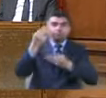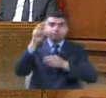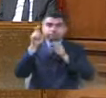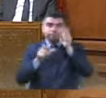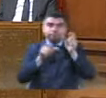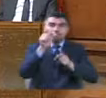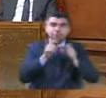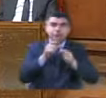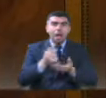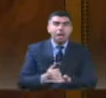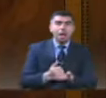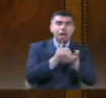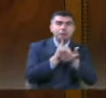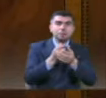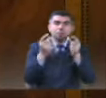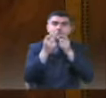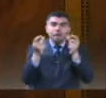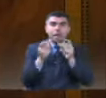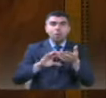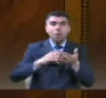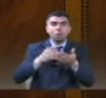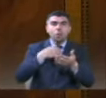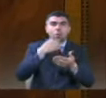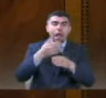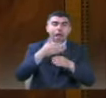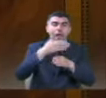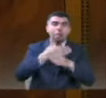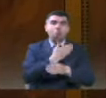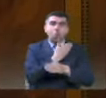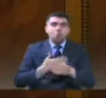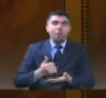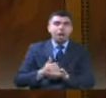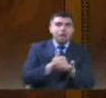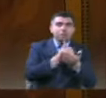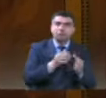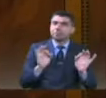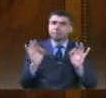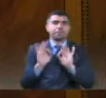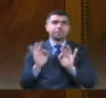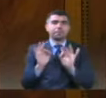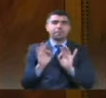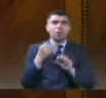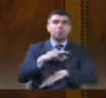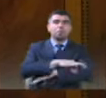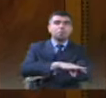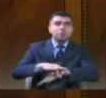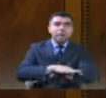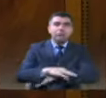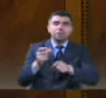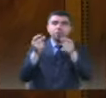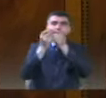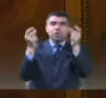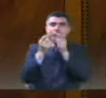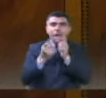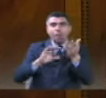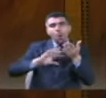الشغيلة عكس ما تدعيه الحكومة من دعم لهذه الطبقات المرابطة في الإدارات العمومية والشركات الخاصة